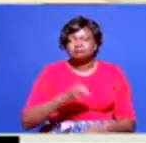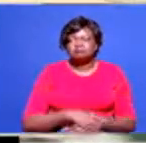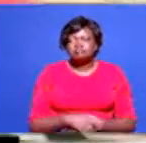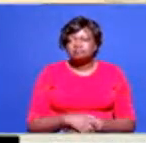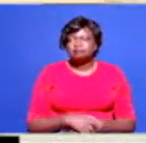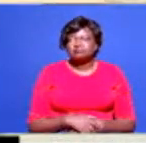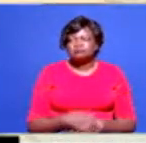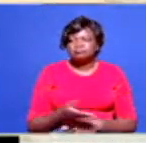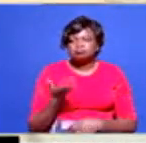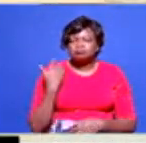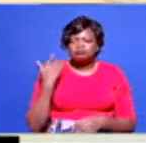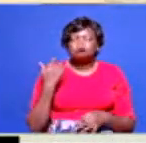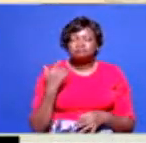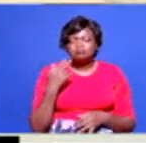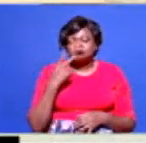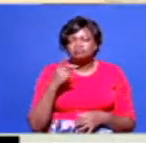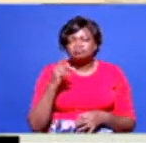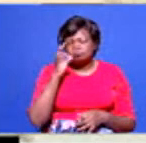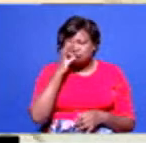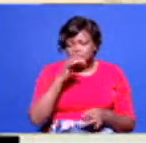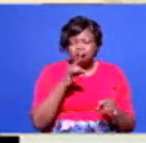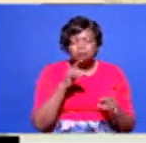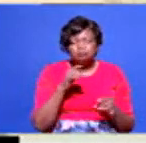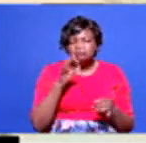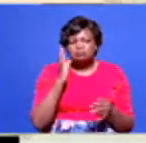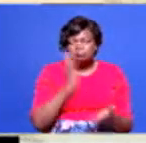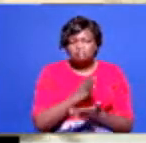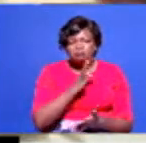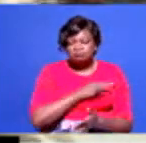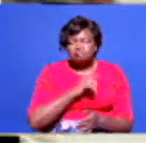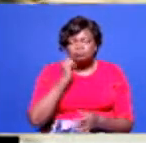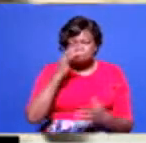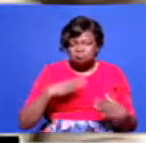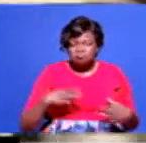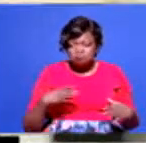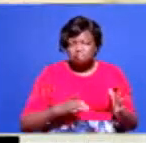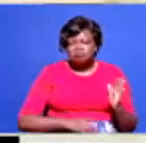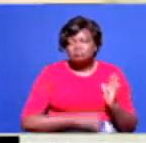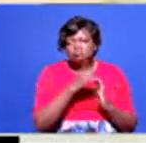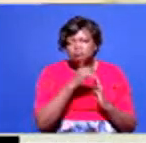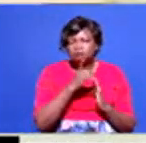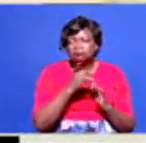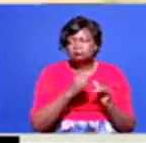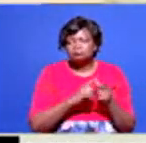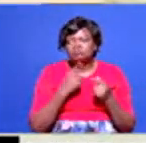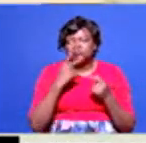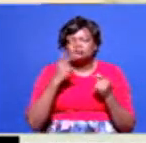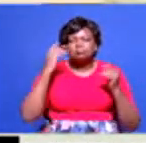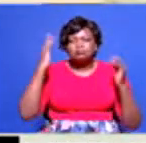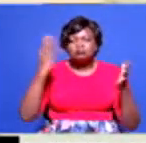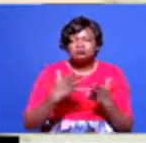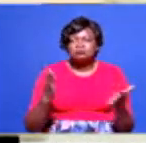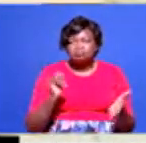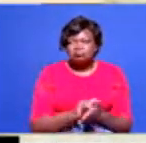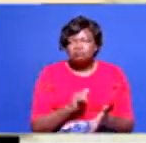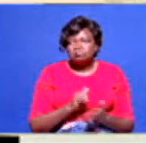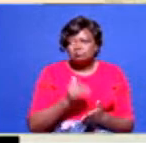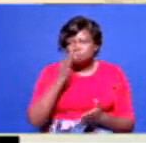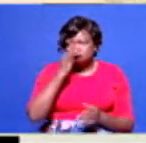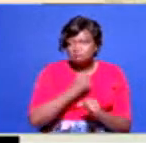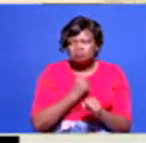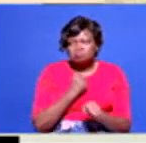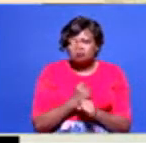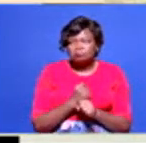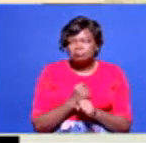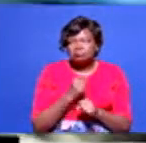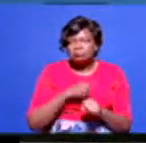kama wa Kenya wamefaidika sana kimaendeleo. Tuliona mambo makuu aliyafanya akiwa